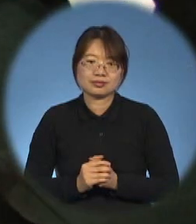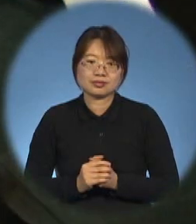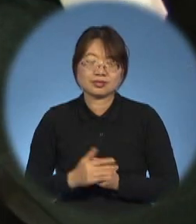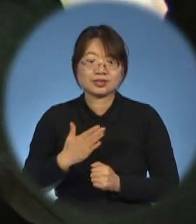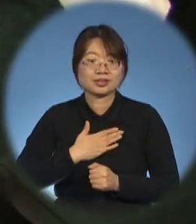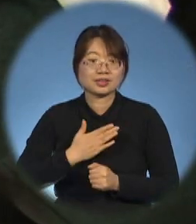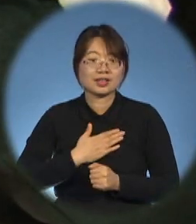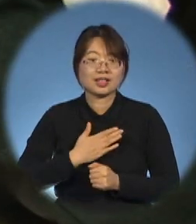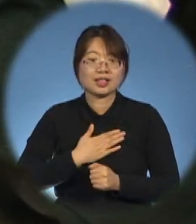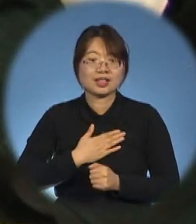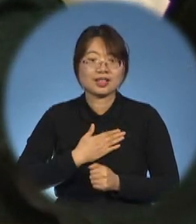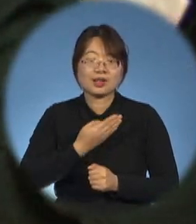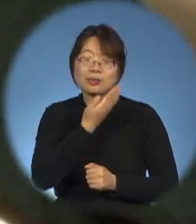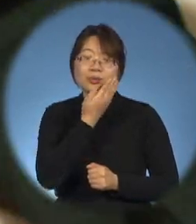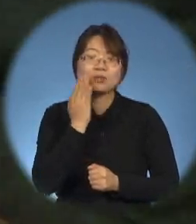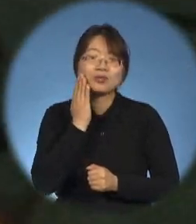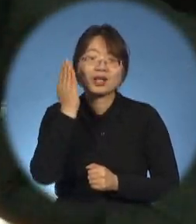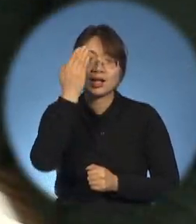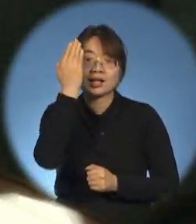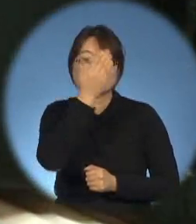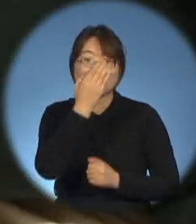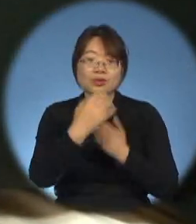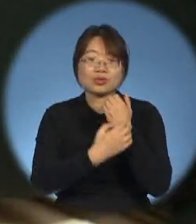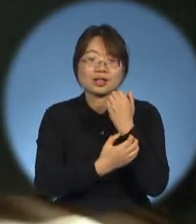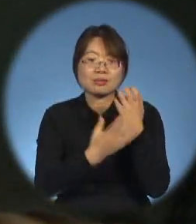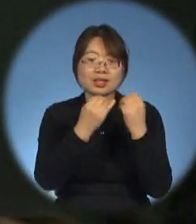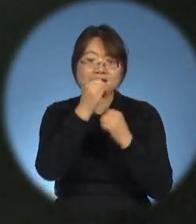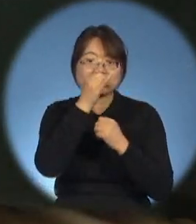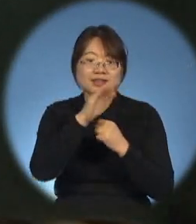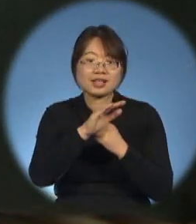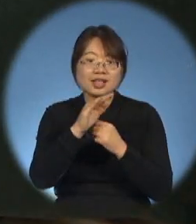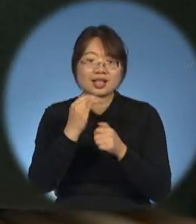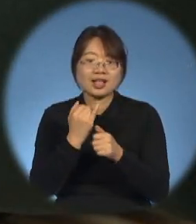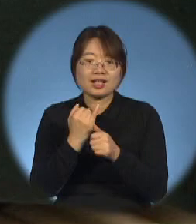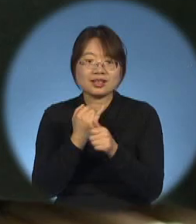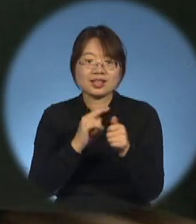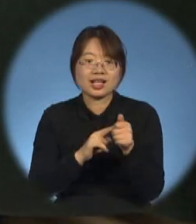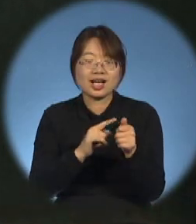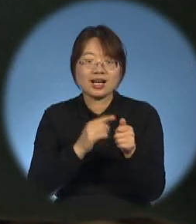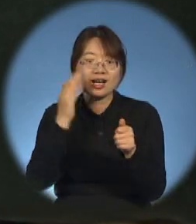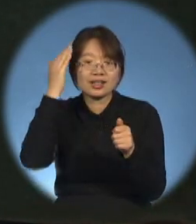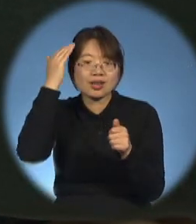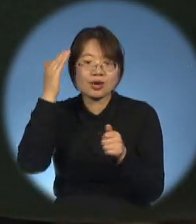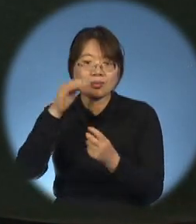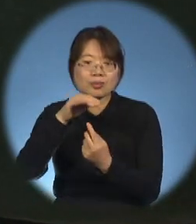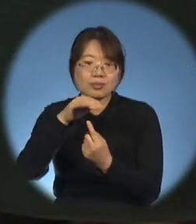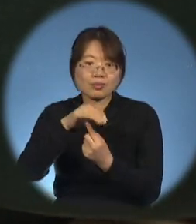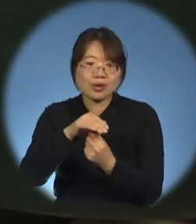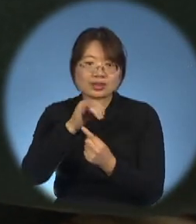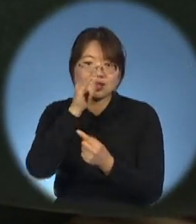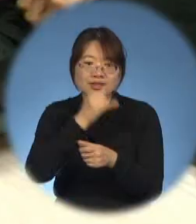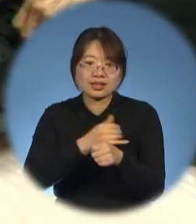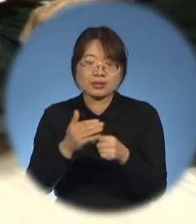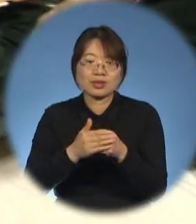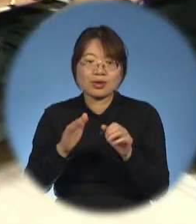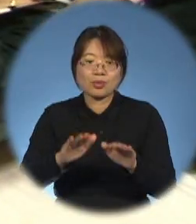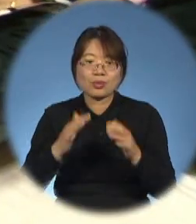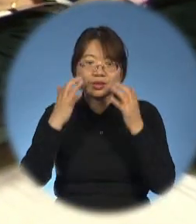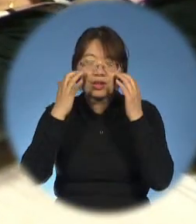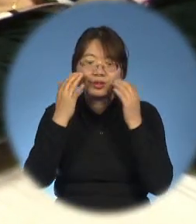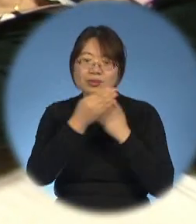남은 마음 부천 우리 애가 오래 많이 알았는지 영감님 껌 징가 하도 얼굴이 있어서 내가 한번 붙여준 있어 올립니다